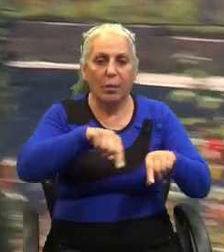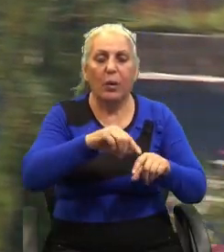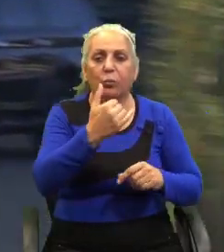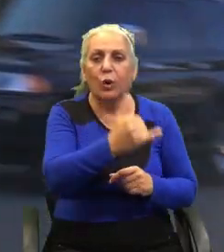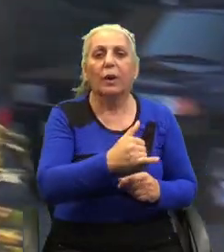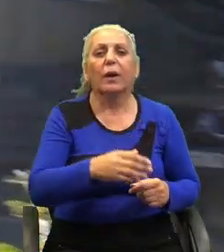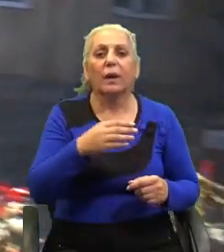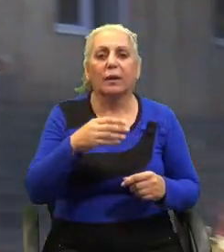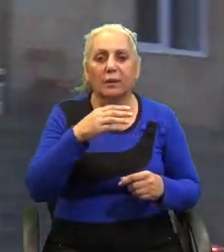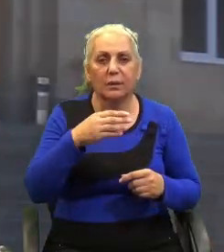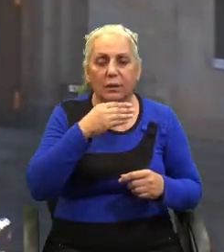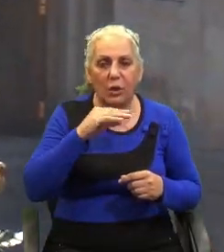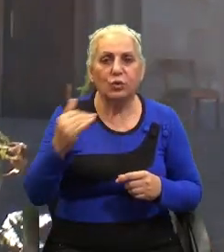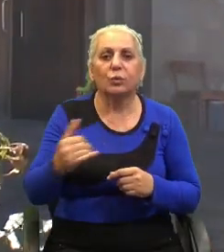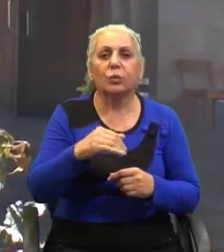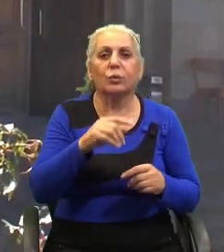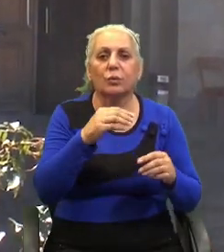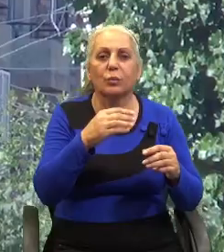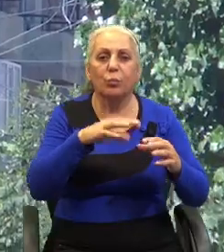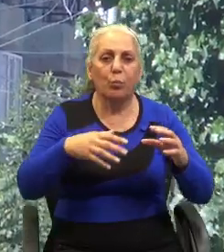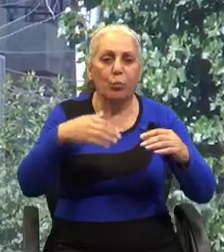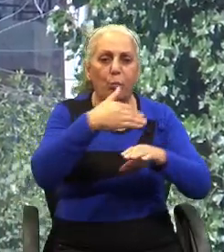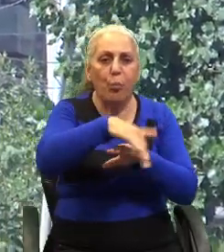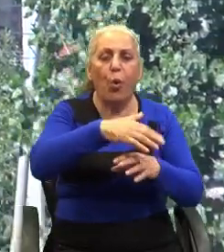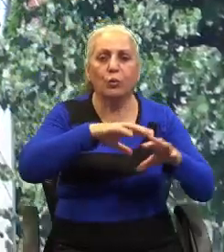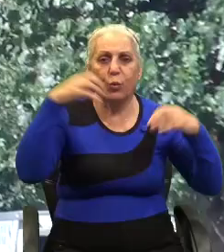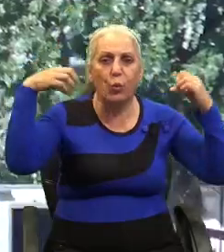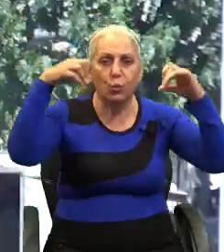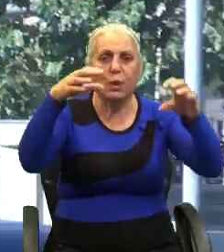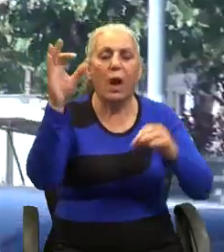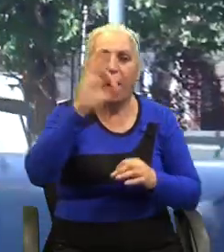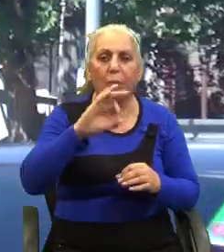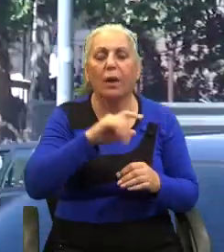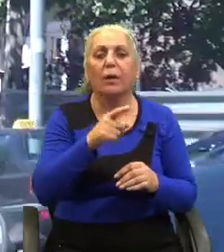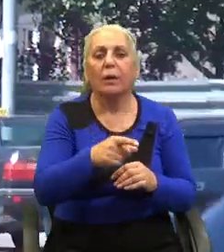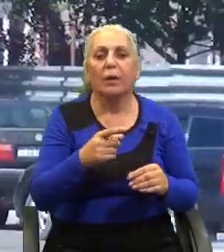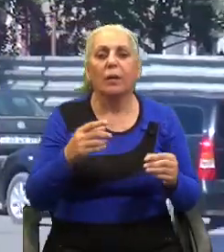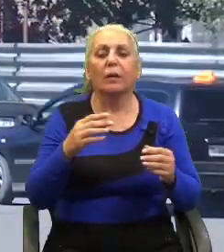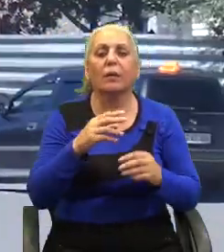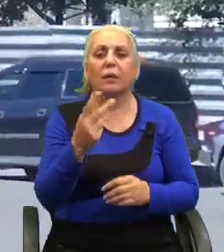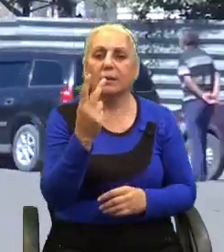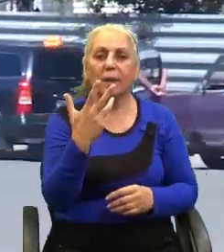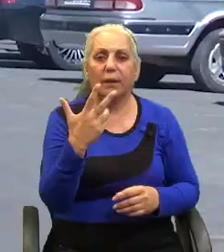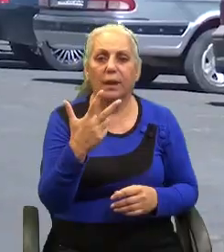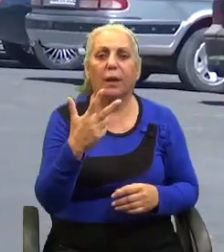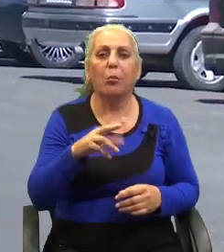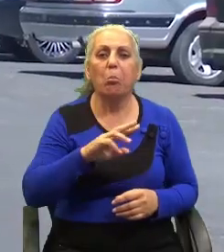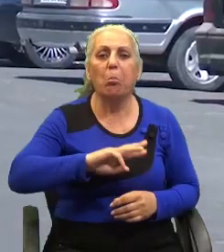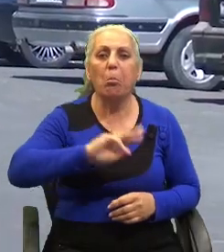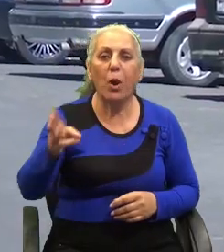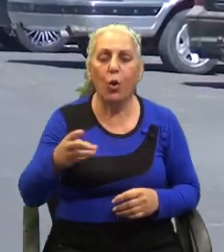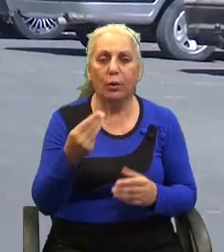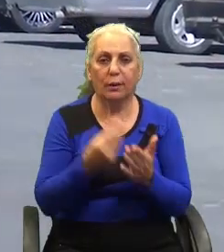էստոնական, ուզբեկական ու բանավան թաղամասերի փողոցային լուսավորության համակարգերի կառուցման արժեքը շուրջ 23 միլիոն դրամ է